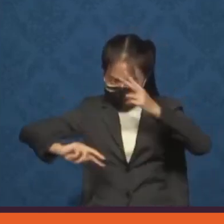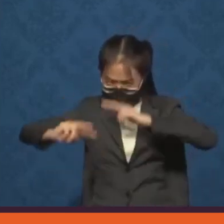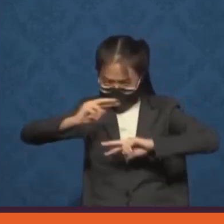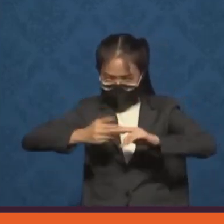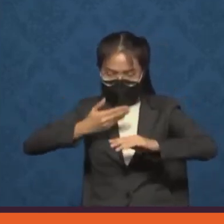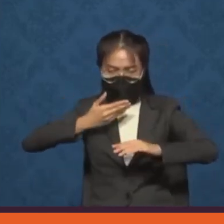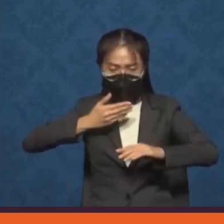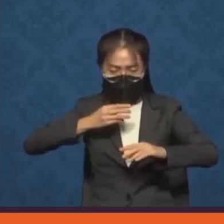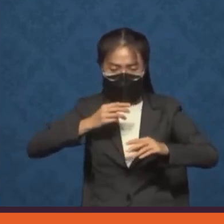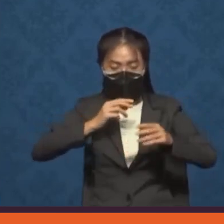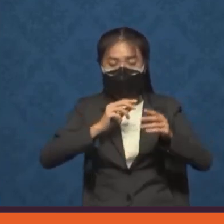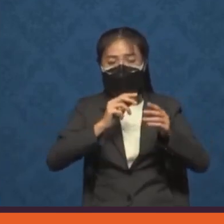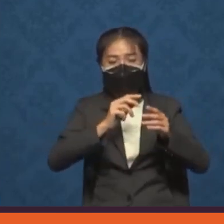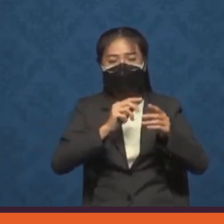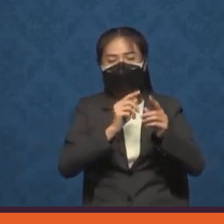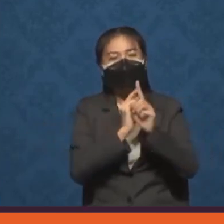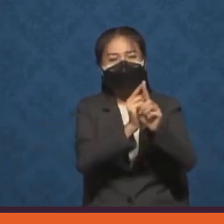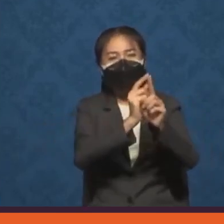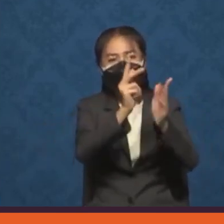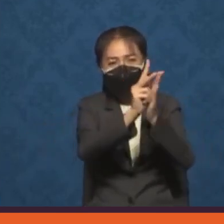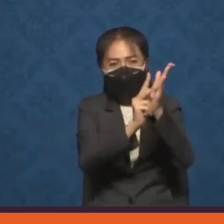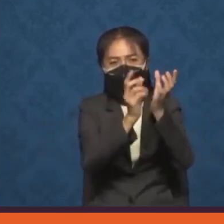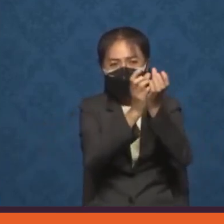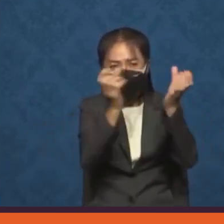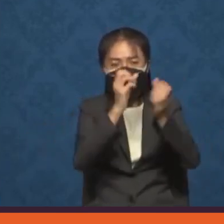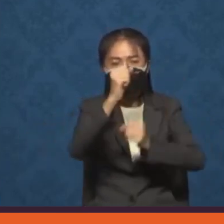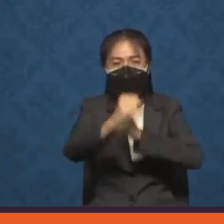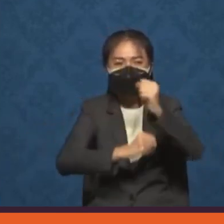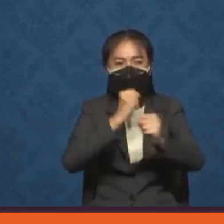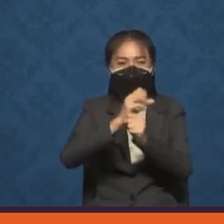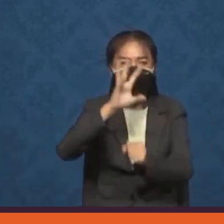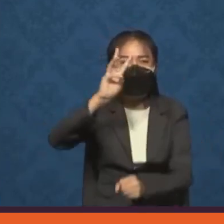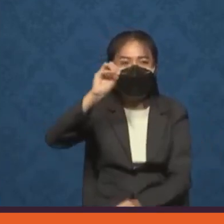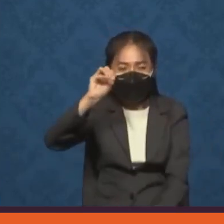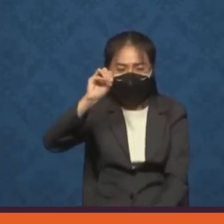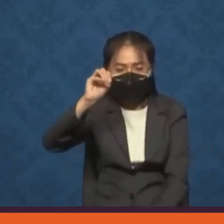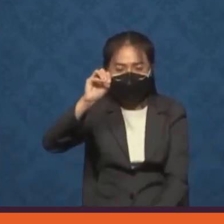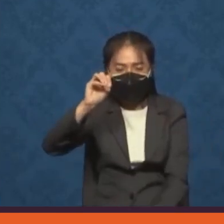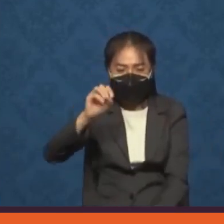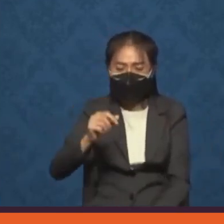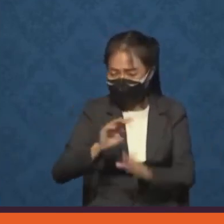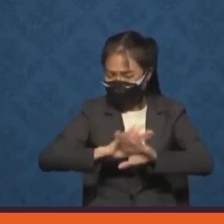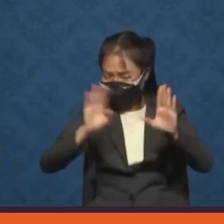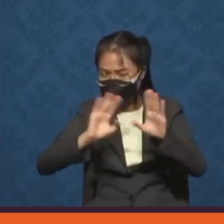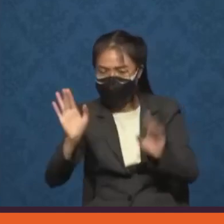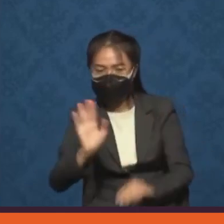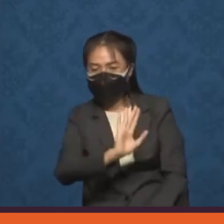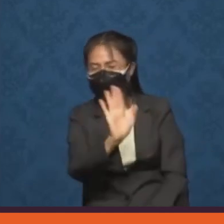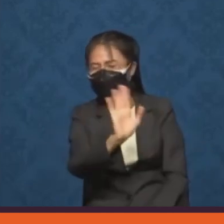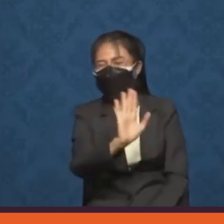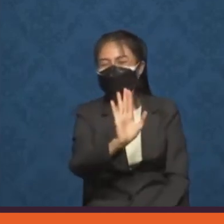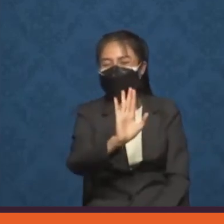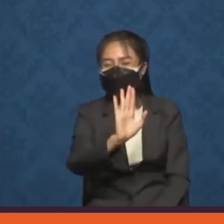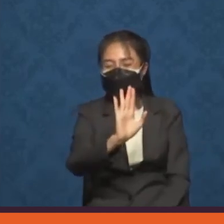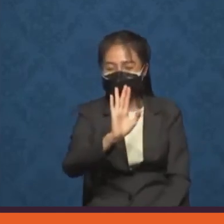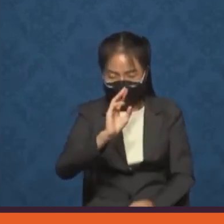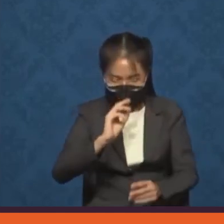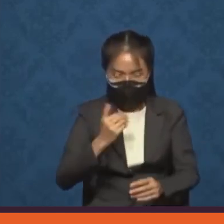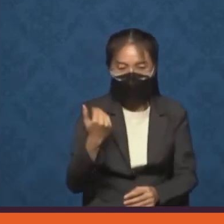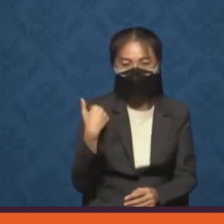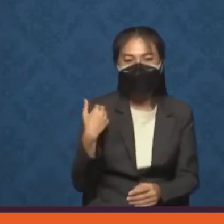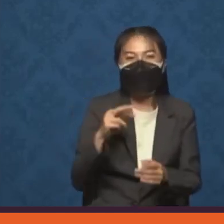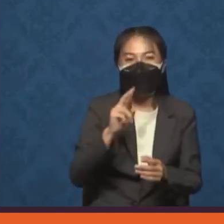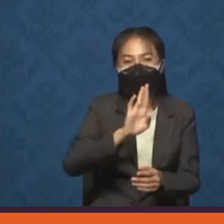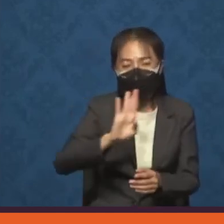ครับผมไม่ได้ไปยกเลิกอะไรเลยเพียงแค่สร้างระบบดุลยอำนาจว่าอย่างน้อยที่สุดคุณมาเกาะมาเกี่ยวกับสภาผู้แทนราษฎร